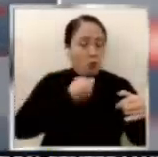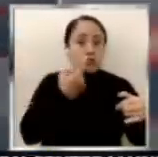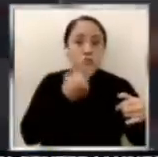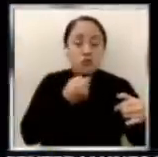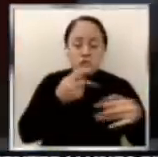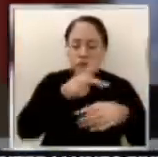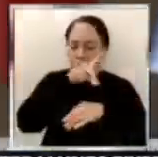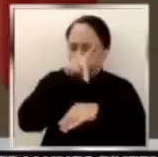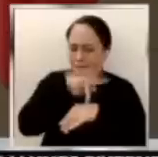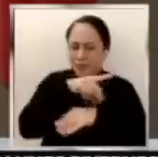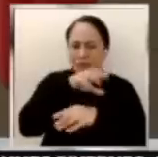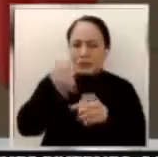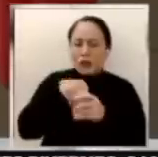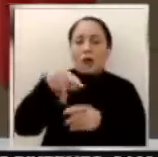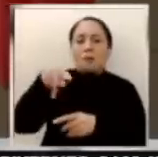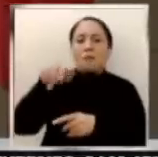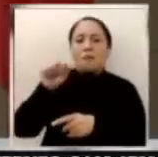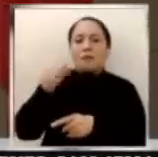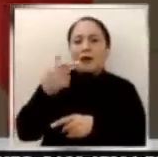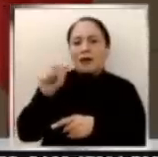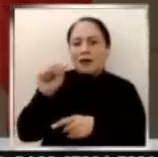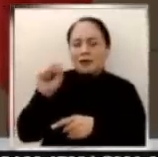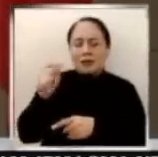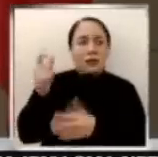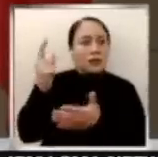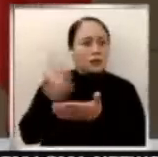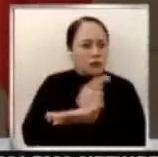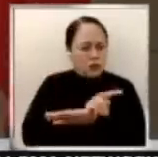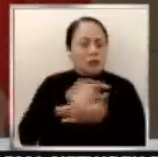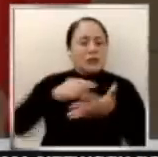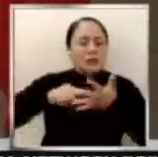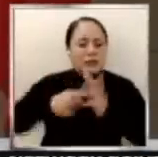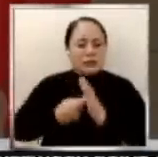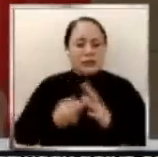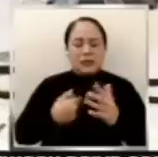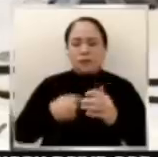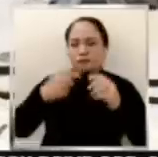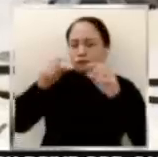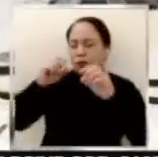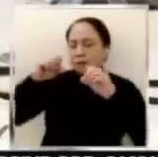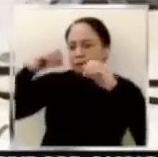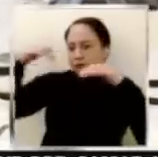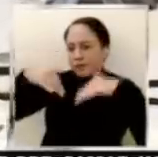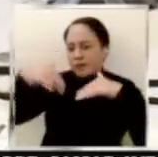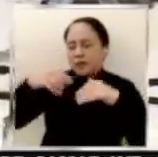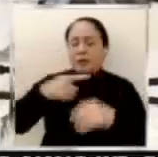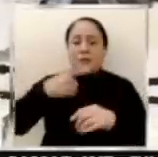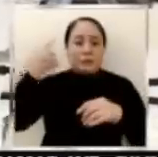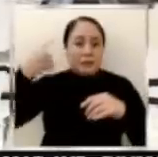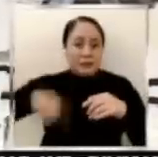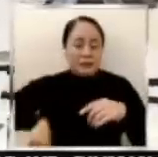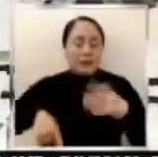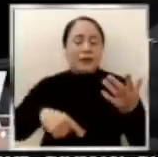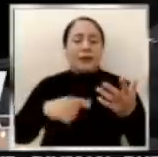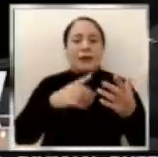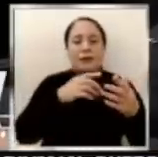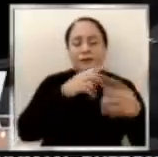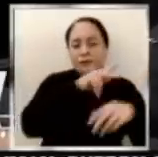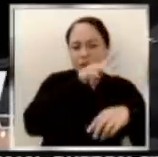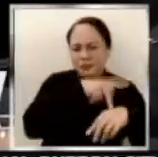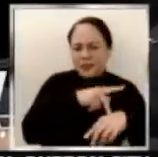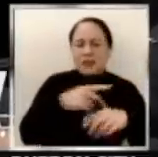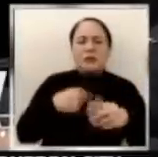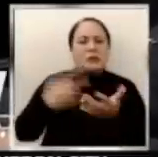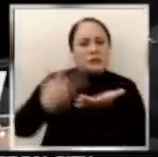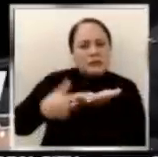na ang Pag-asa. Noong nakaraang linggo, sinimulan ang bilateral talks ng Pilipinas at China para pag-usapan ng takbo ng kalakalan,